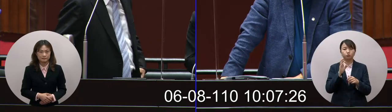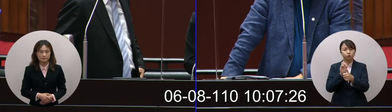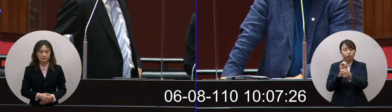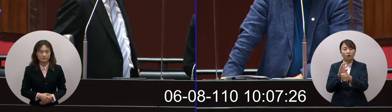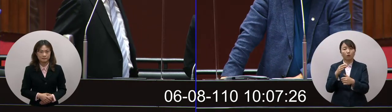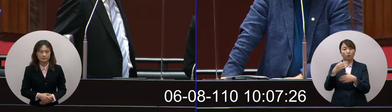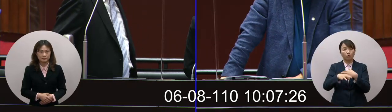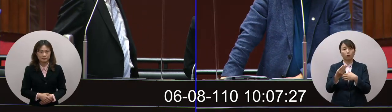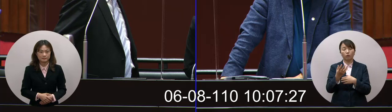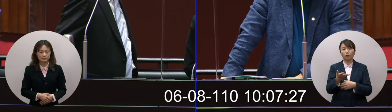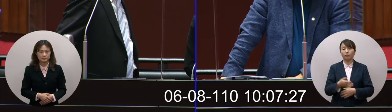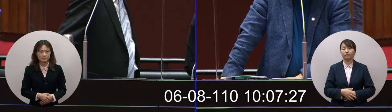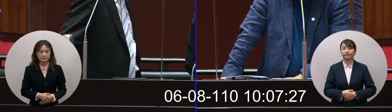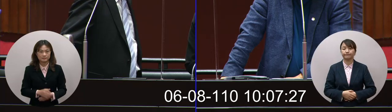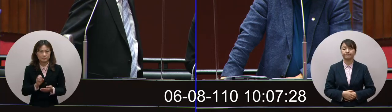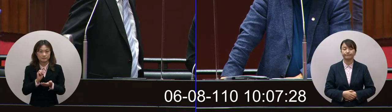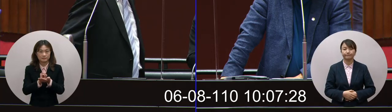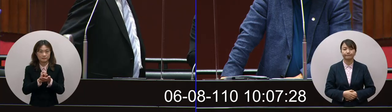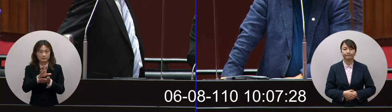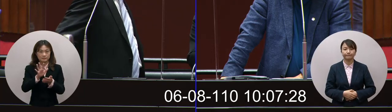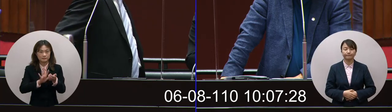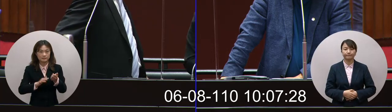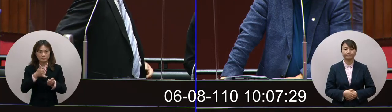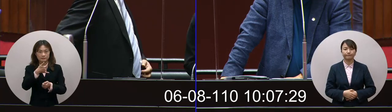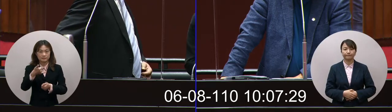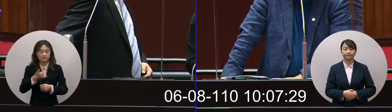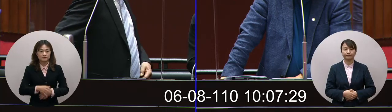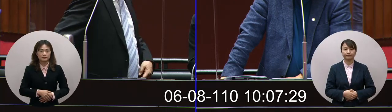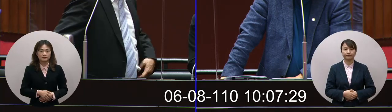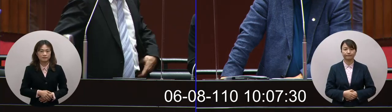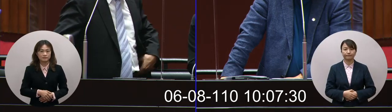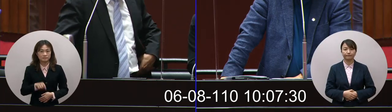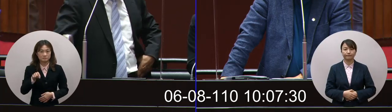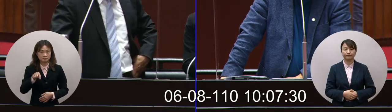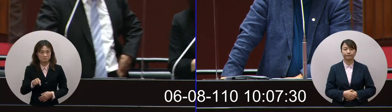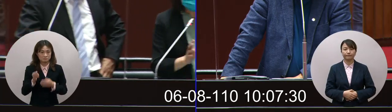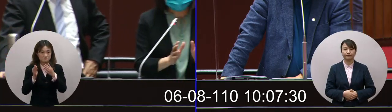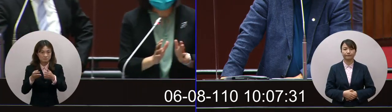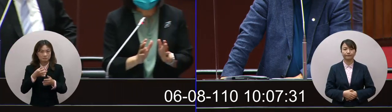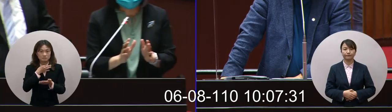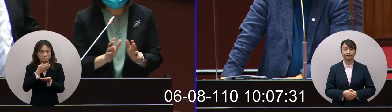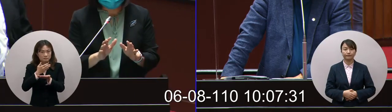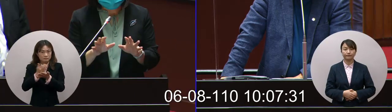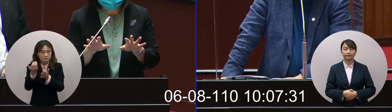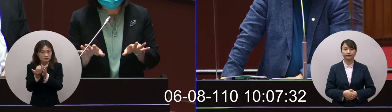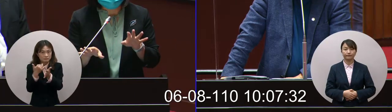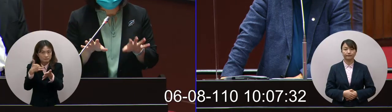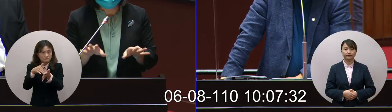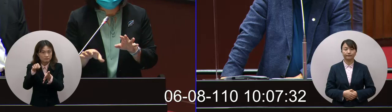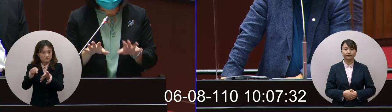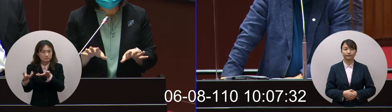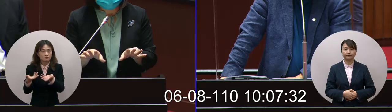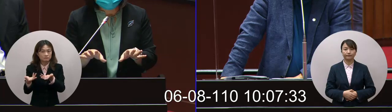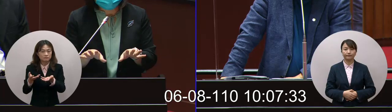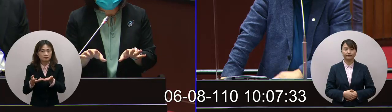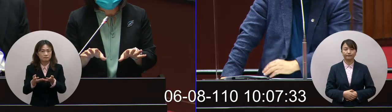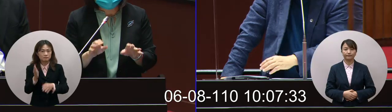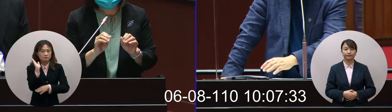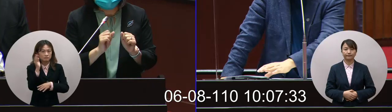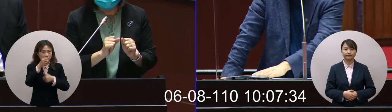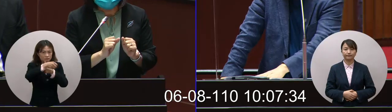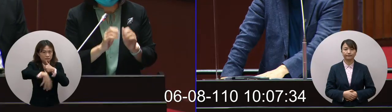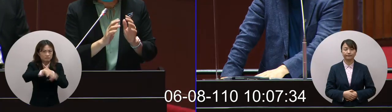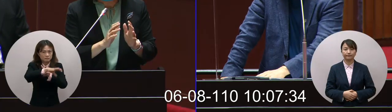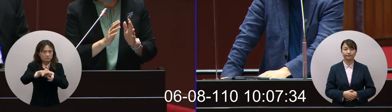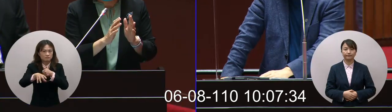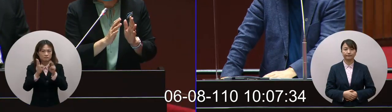迎吗？ 报告。那个委员哈，我们这次针对纾困预算的部分，其实是各部会有分工啦。劳